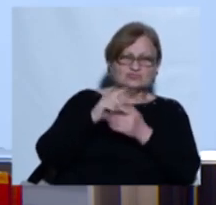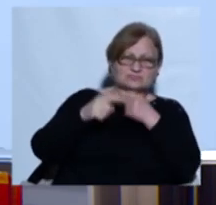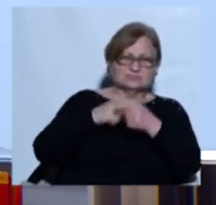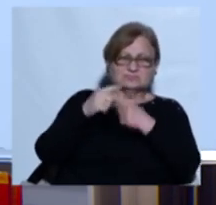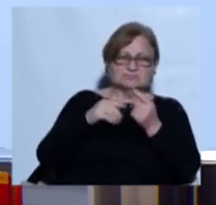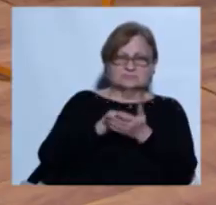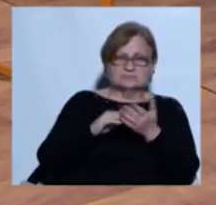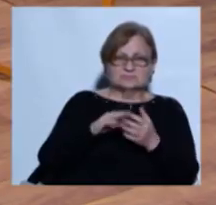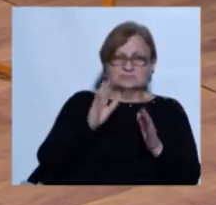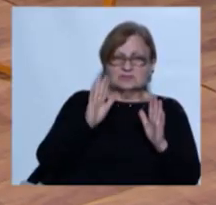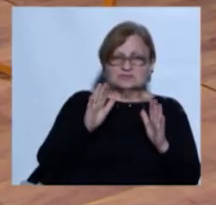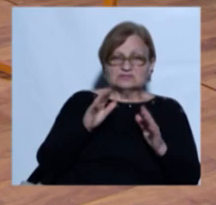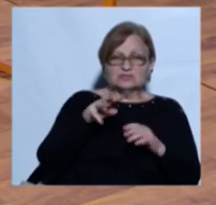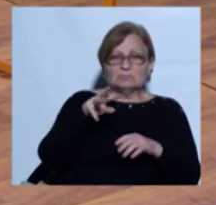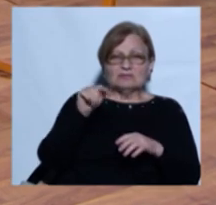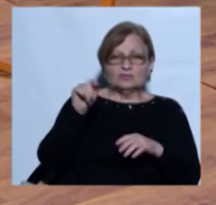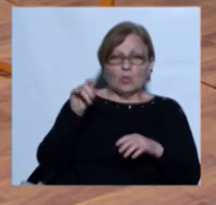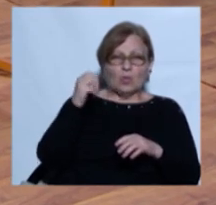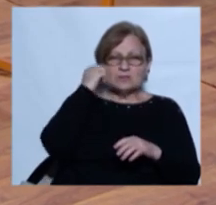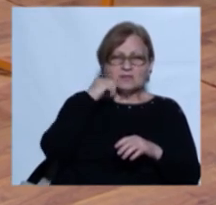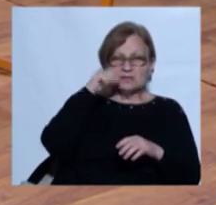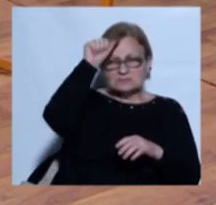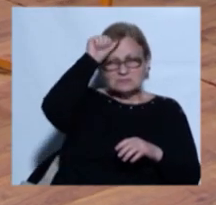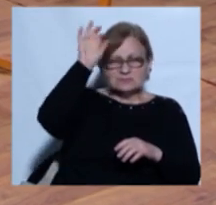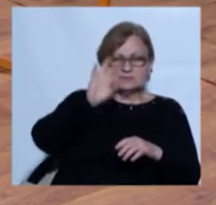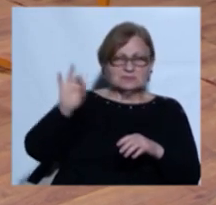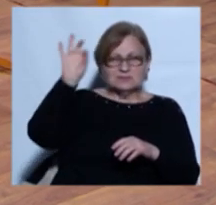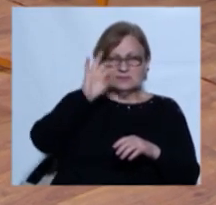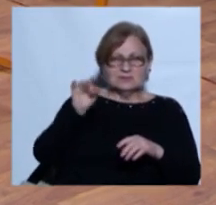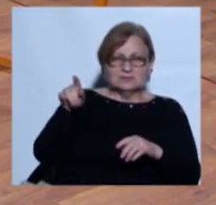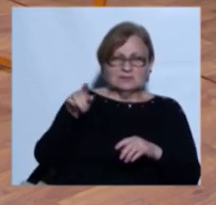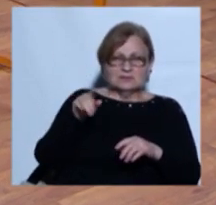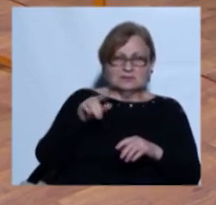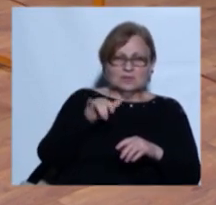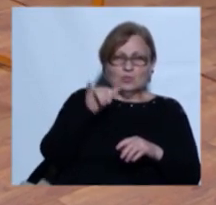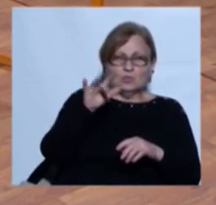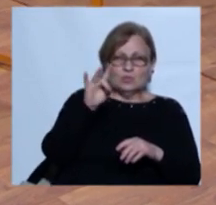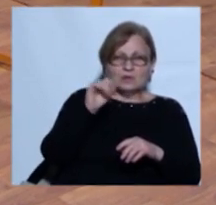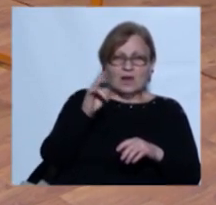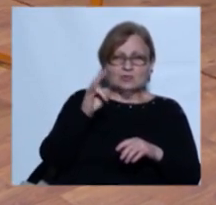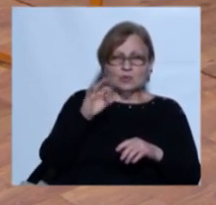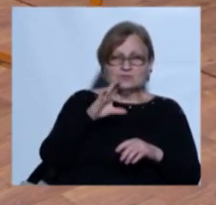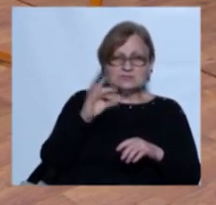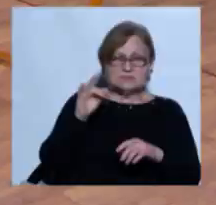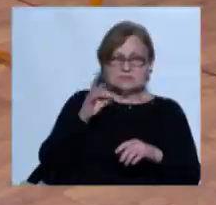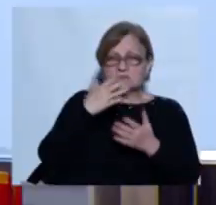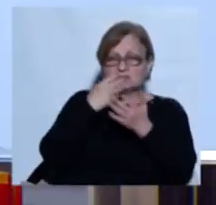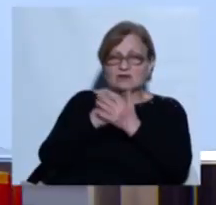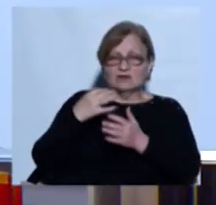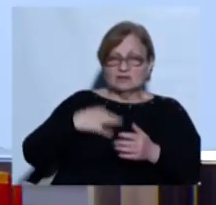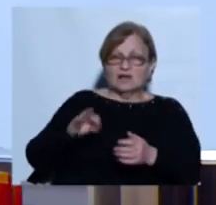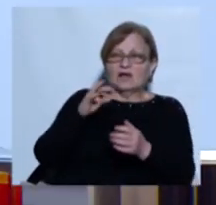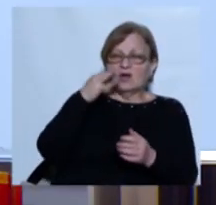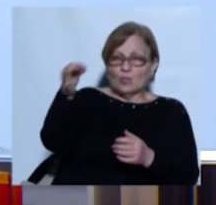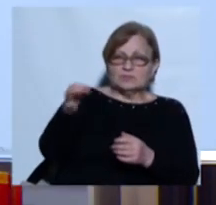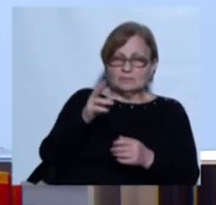ჯერ კიდევ მითოლოგიიდან, როდესაც თუ გახსოვთ, ურანოსი ეუბნება თავის შვილს